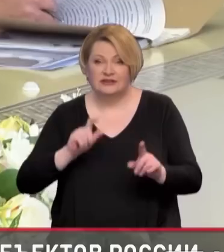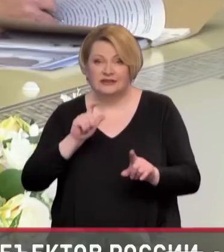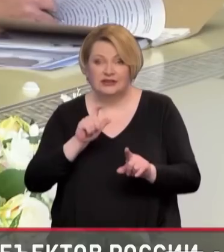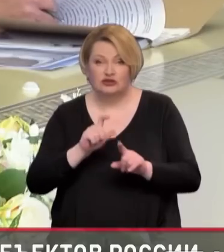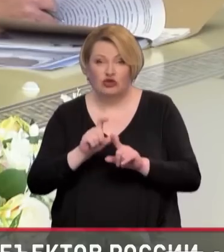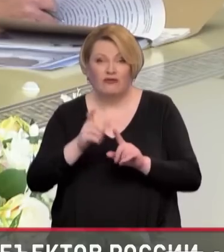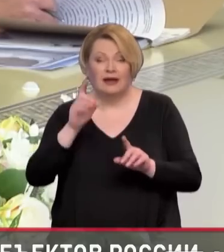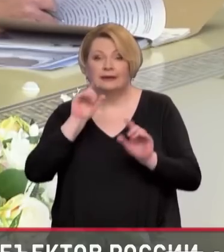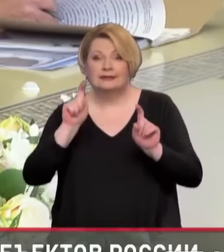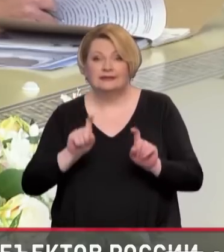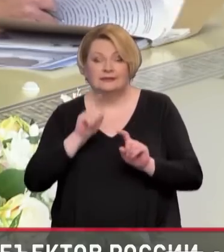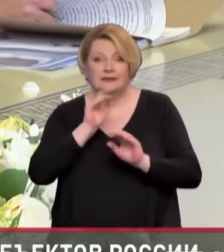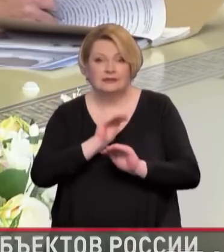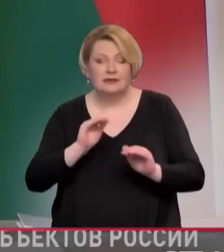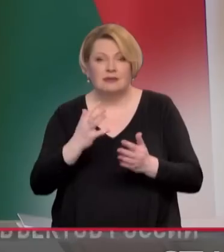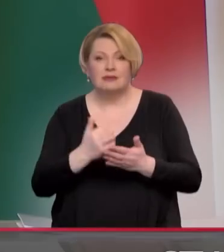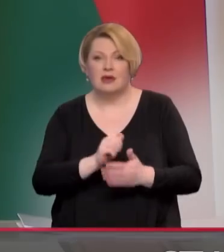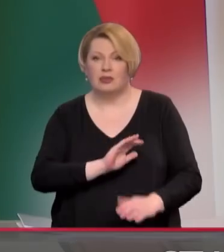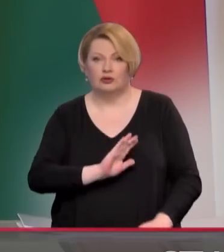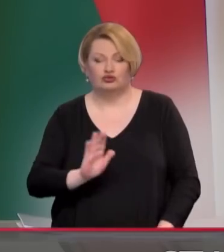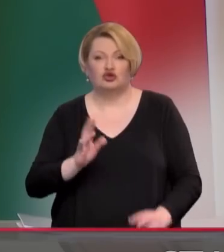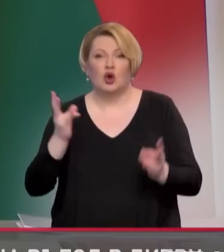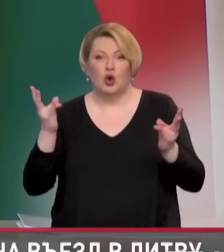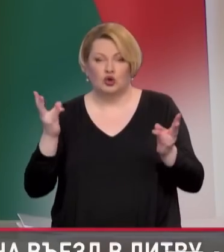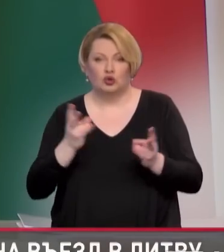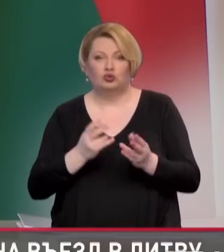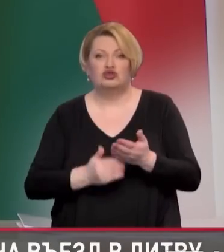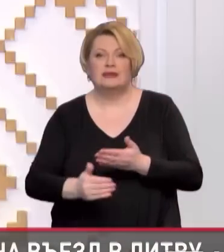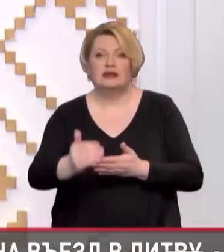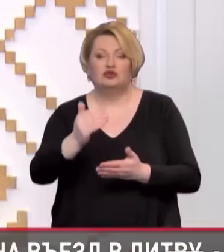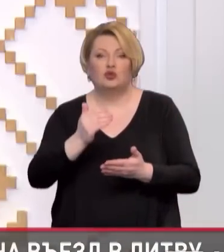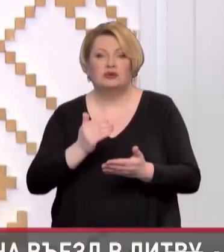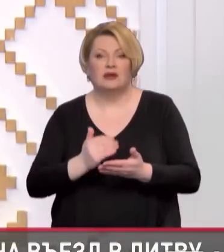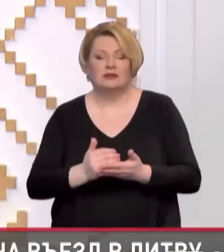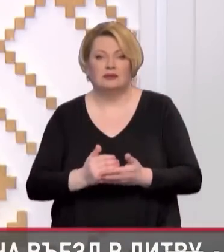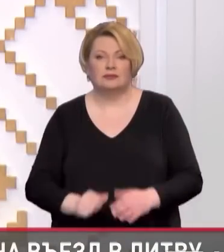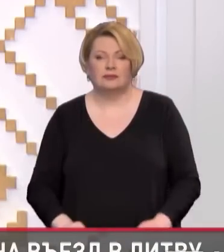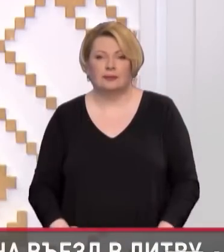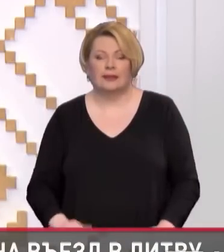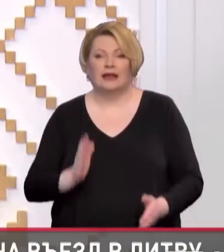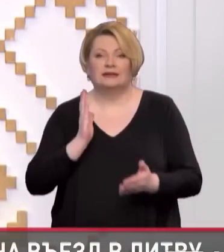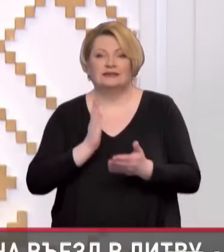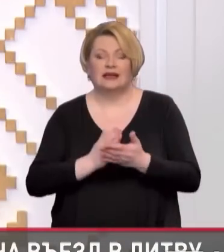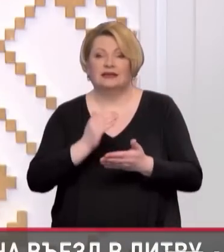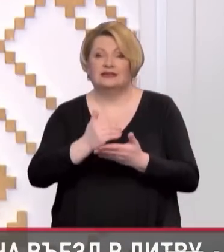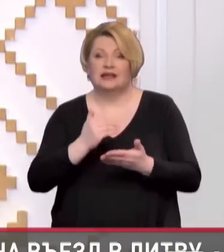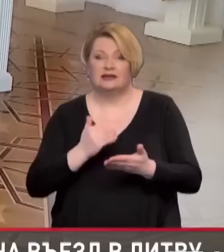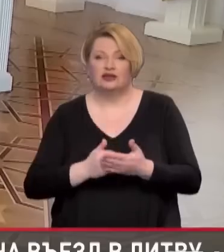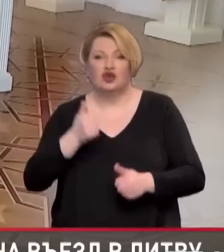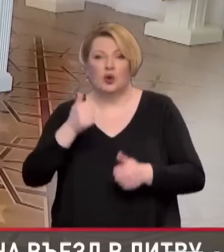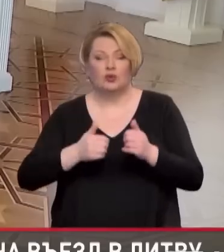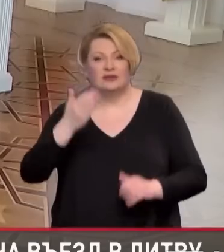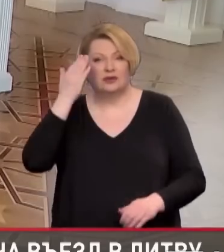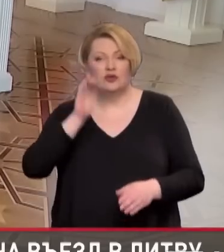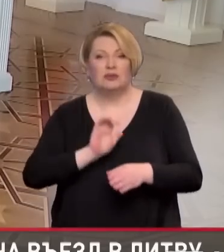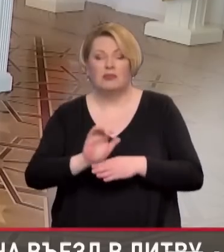плинтусом, отсидеться не получится. Нужен результат. Стоит задача создавать конкурентоспособный